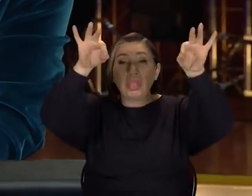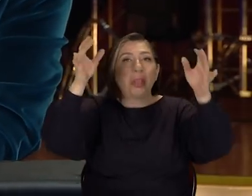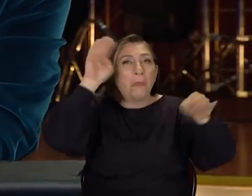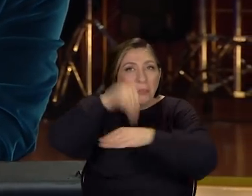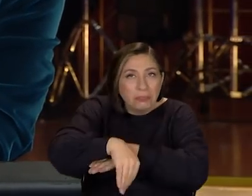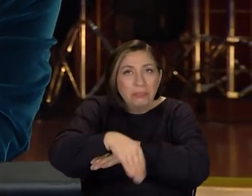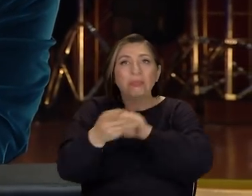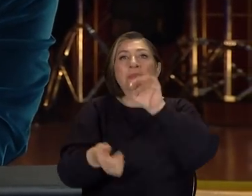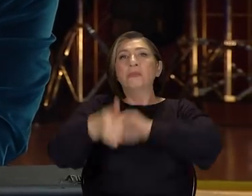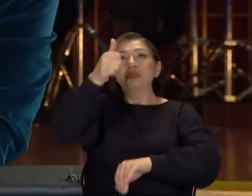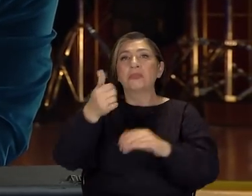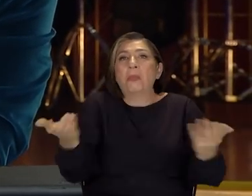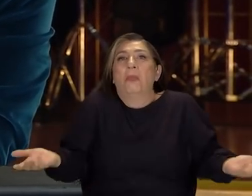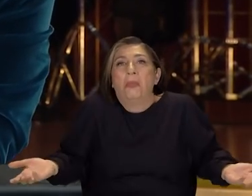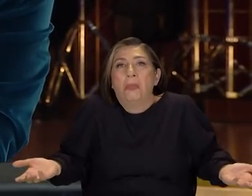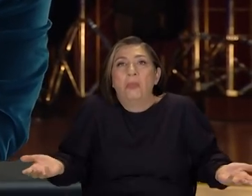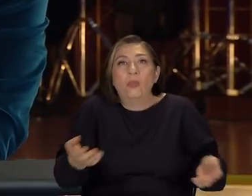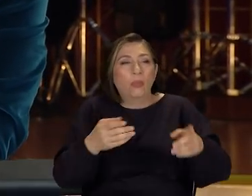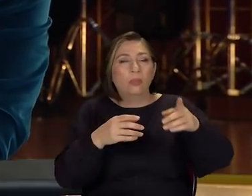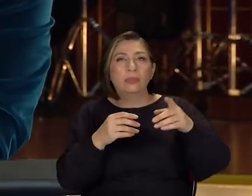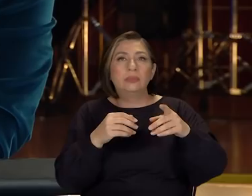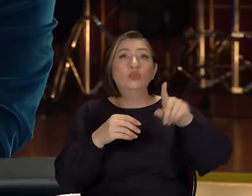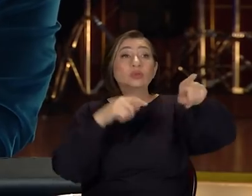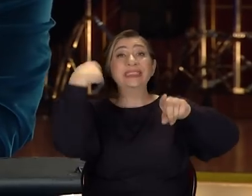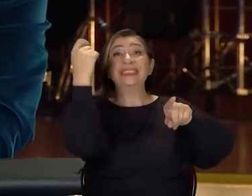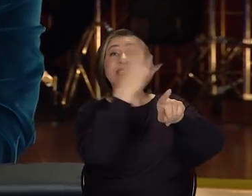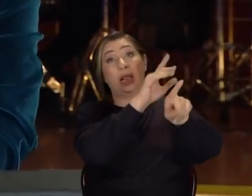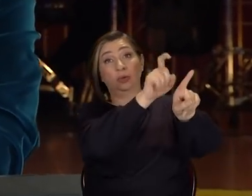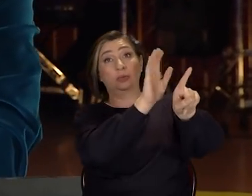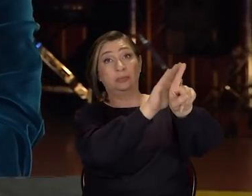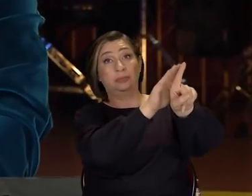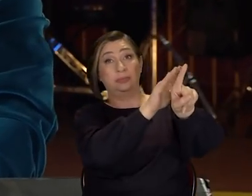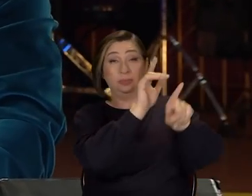girersin bir işe, bunlara da sorsam bu dizicilere yani